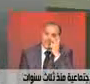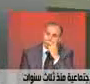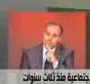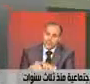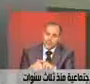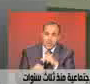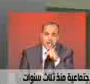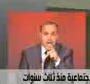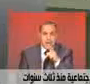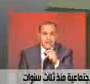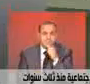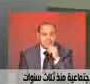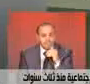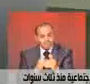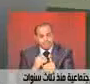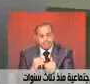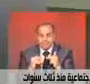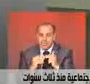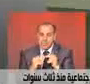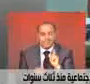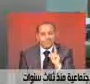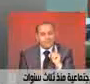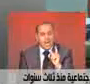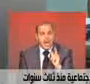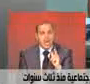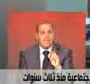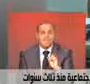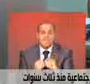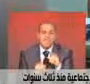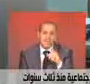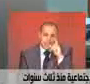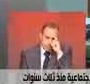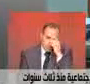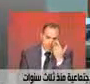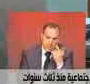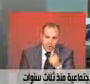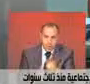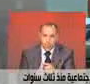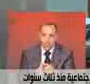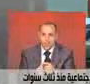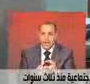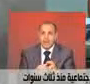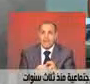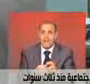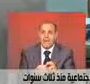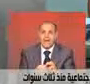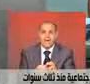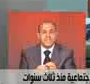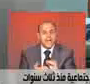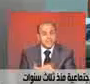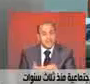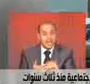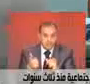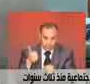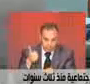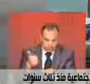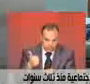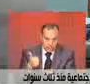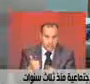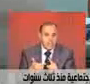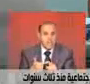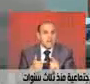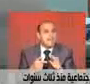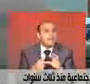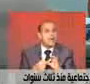إن المشروع لا يتقدم بالمستوى المأمول بسبب عدة صعوبات، منها ما هو مرتبط بالإجراءات الإدارية ومنها ما هو